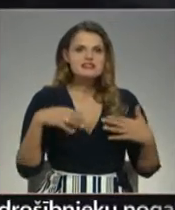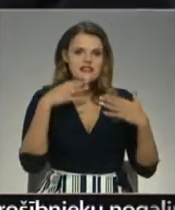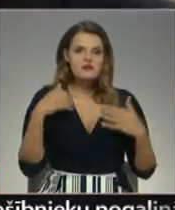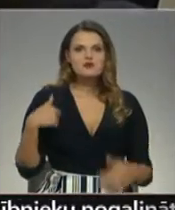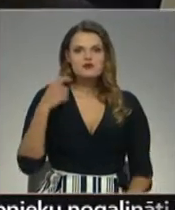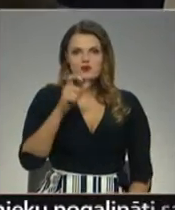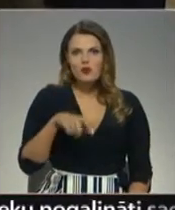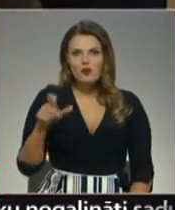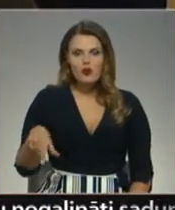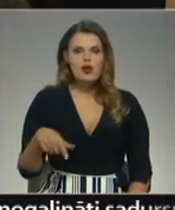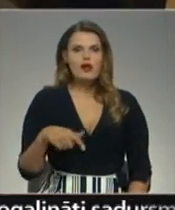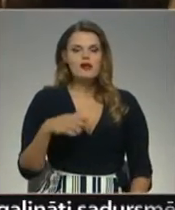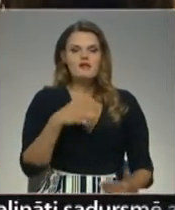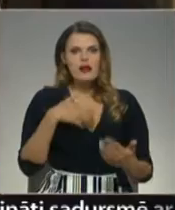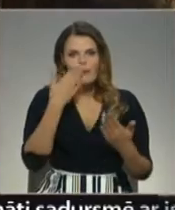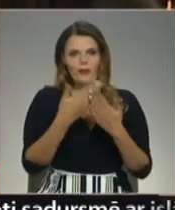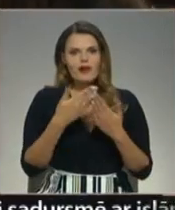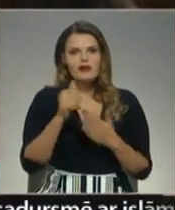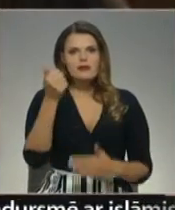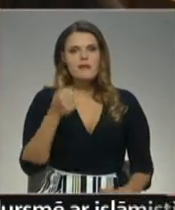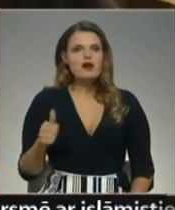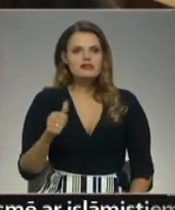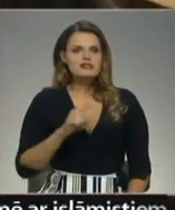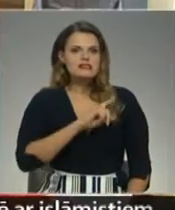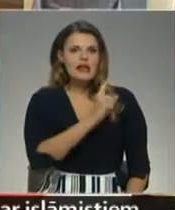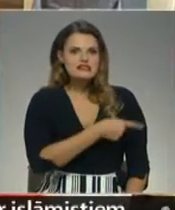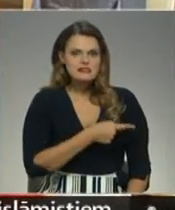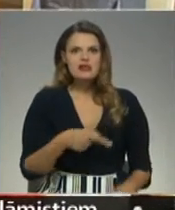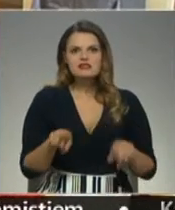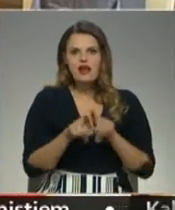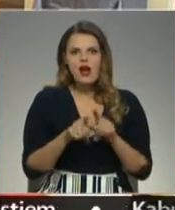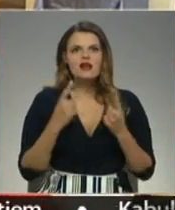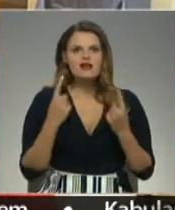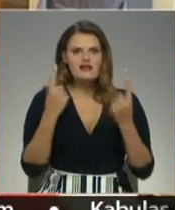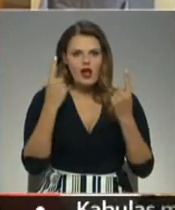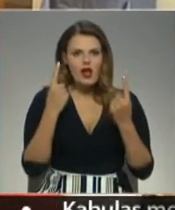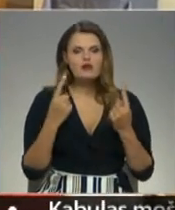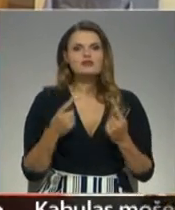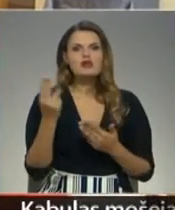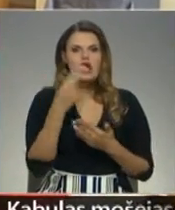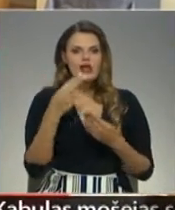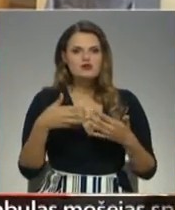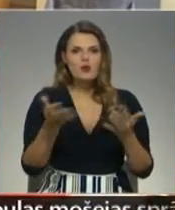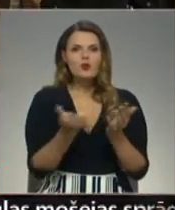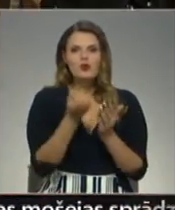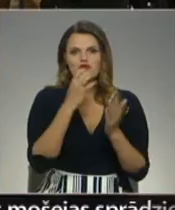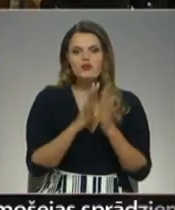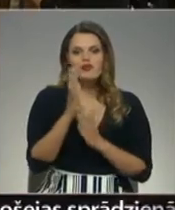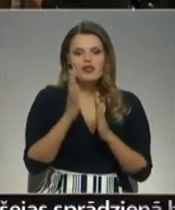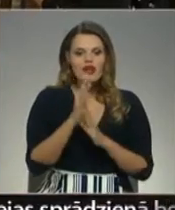Klašu skolēniem nākas parādīt savas mākslinieciskās spējas, arī talantus, gleznojot grozu ar